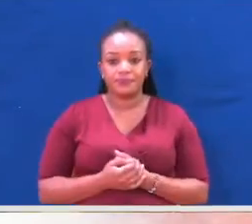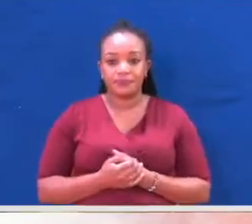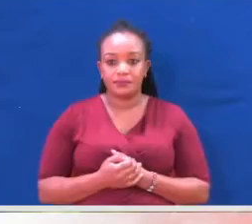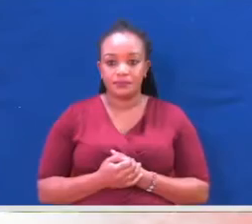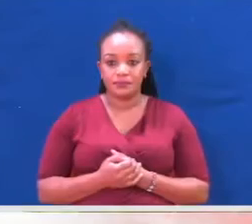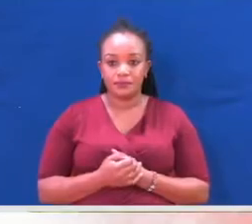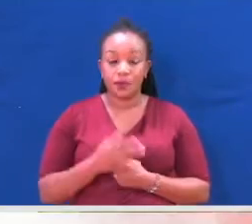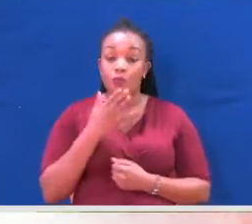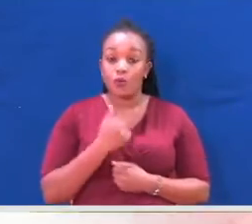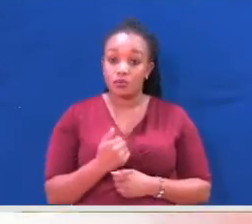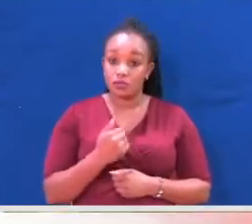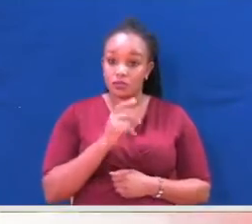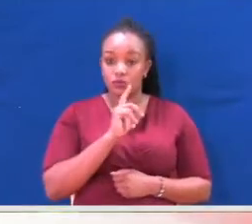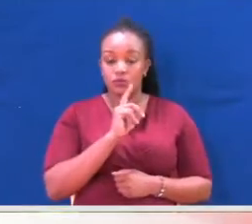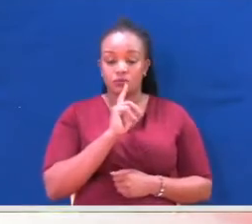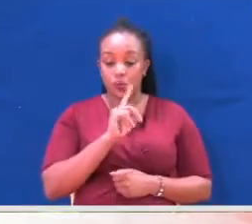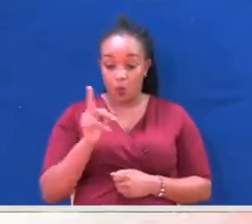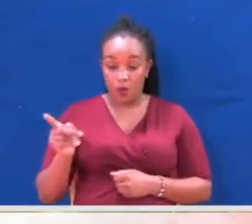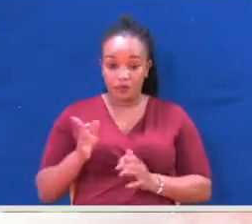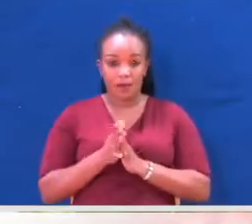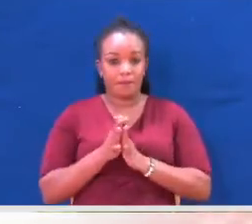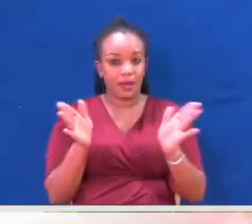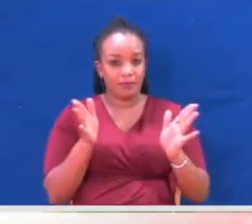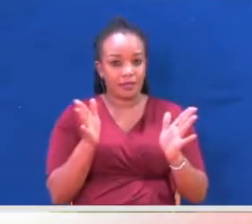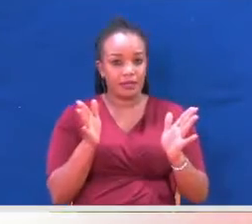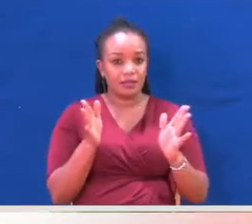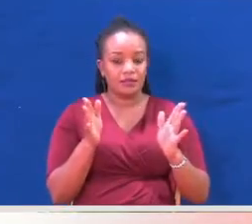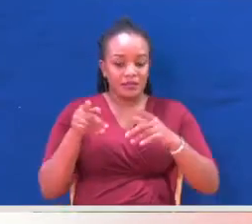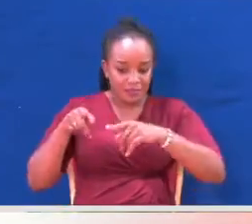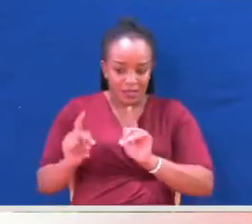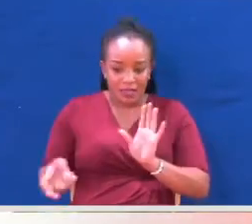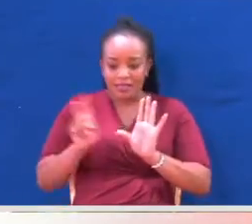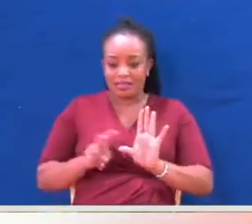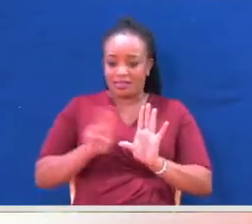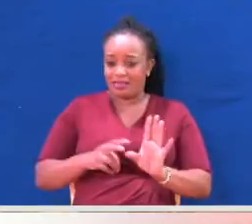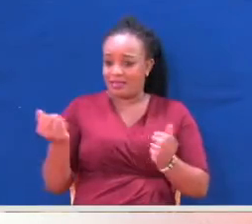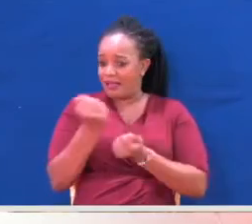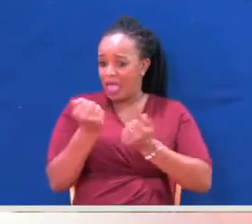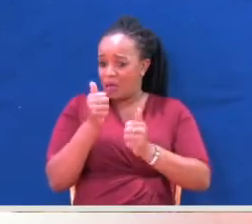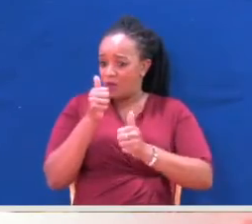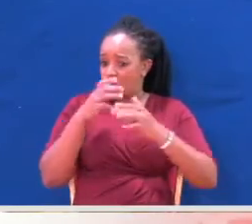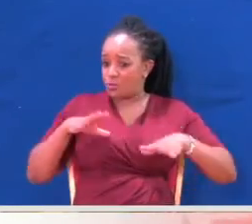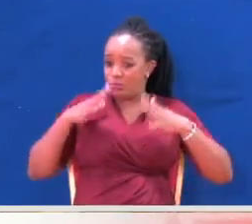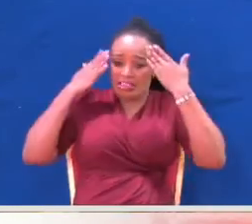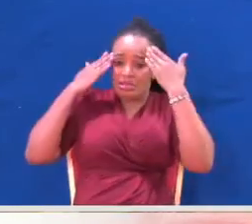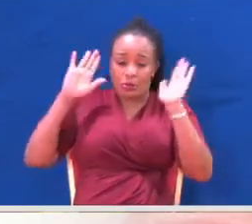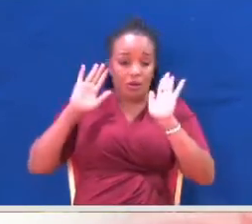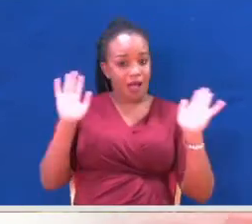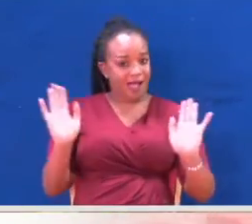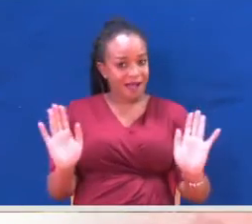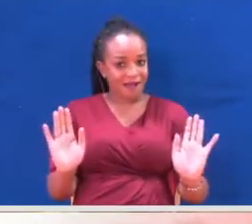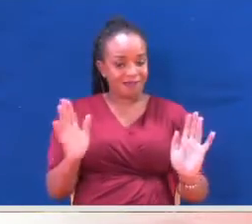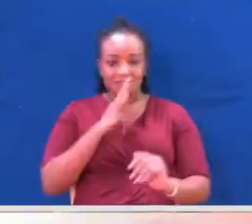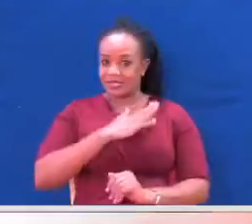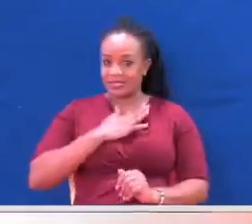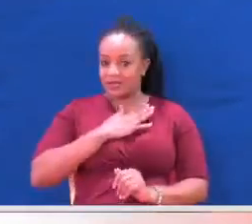nataka kukoshon the public kuwa kuigia gari ovyo ovyo, hatu wanapewa lift. Let them